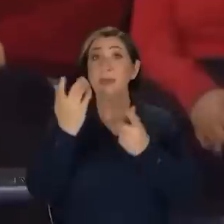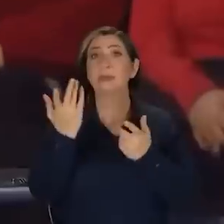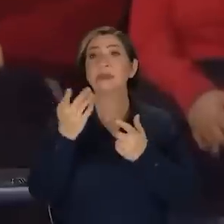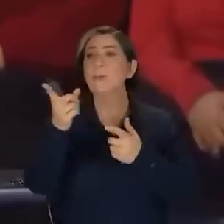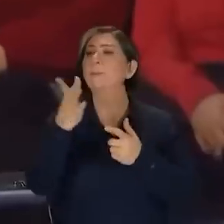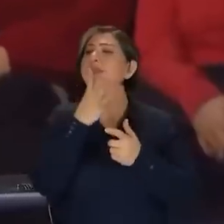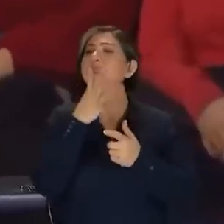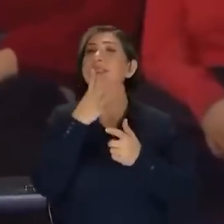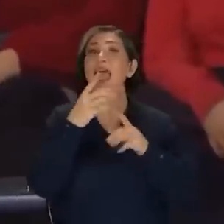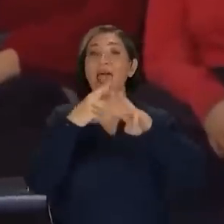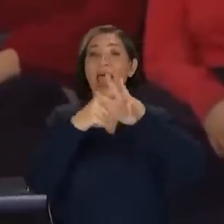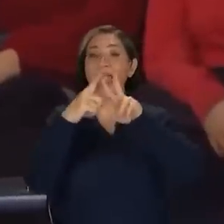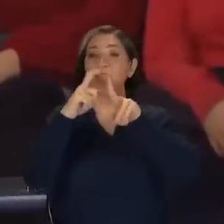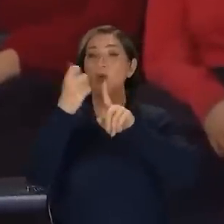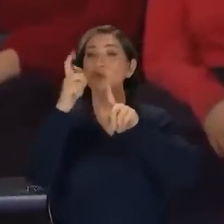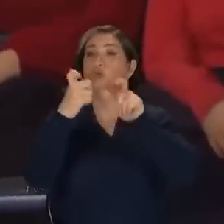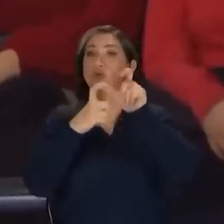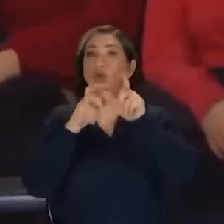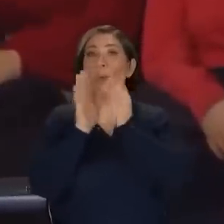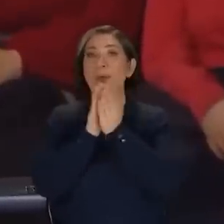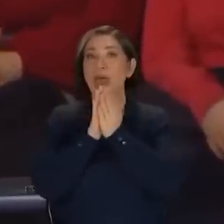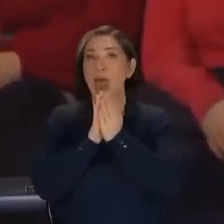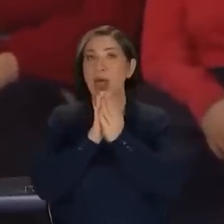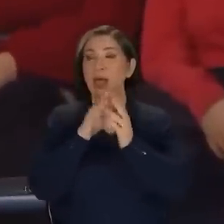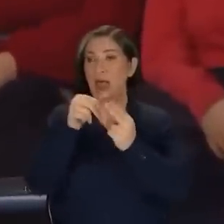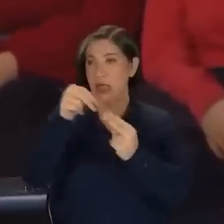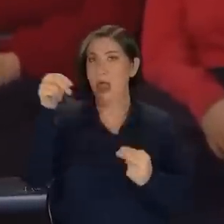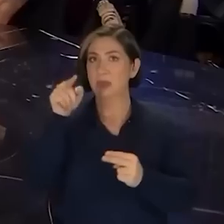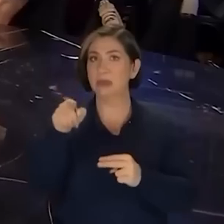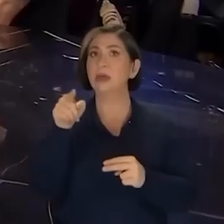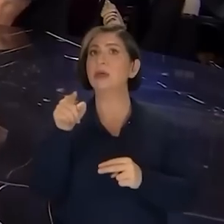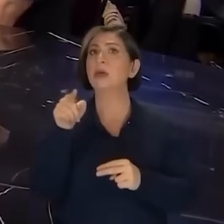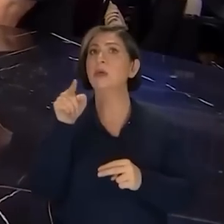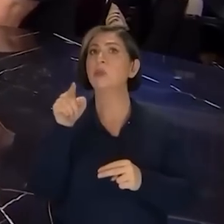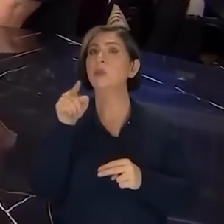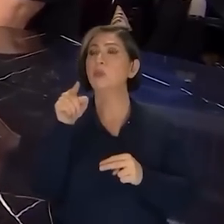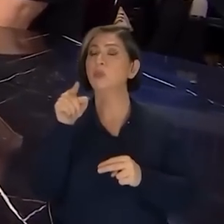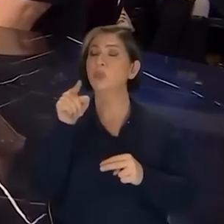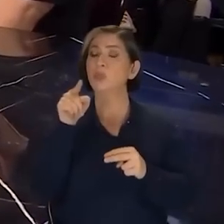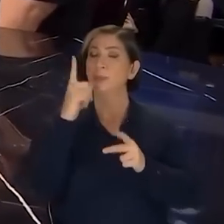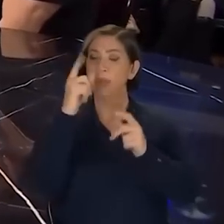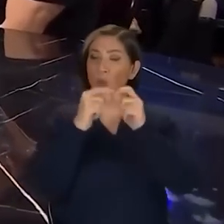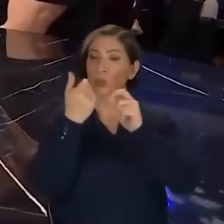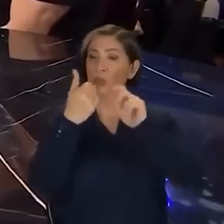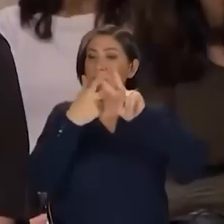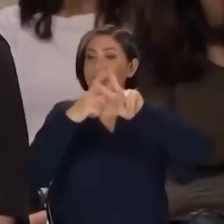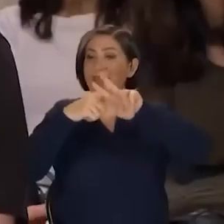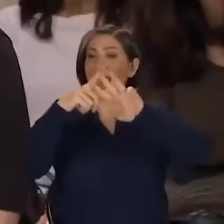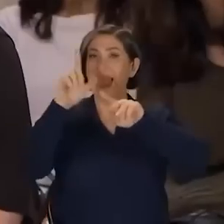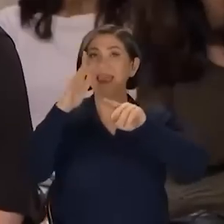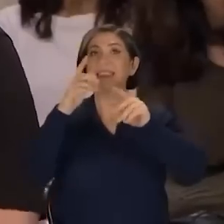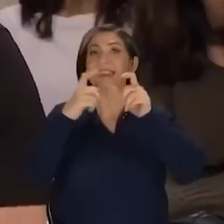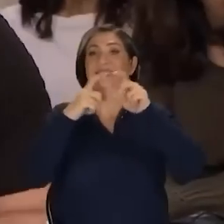bilirsin Sen Endülüs köpeği hikayesi bu bunu Elin işte şeyler